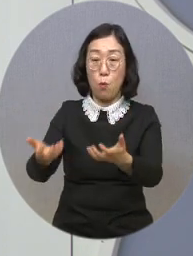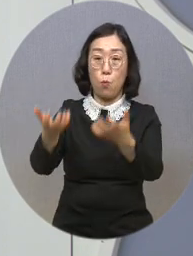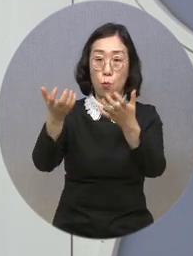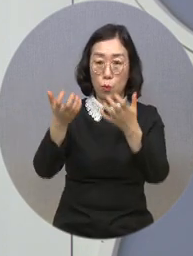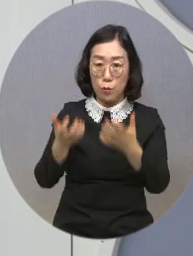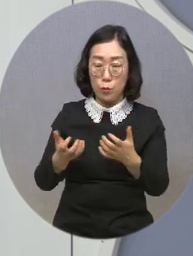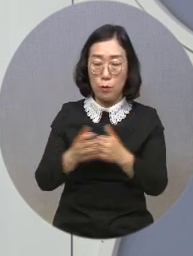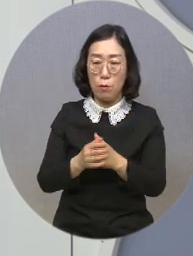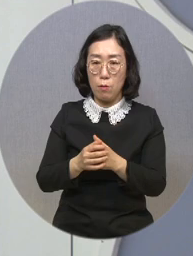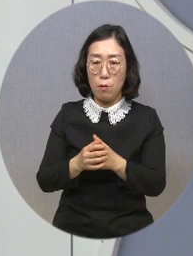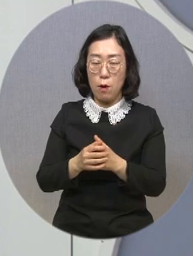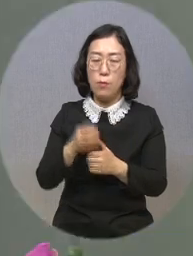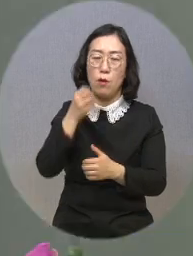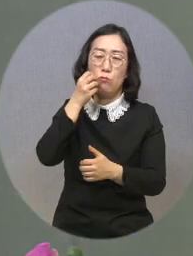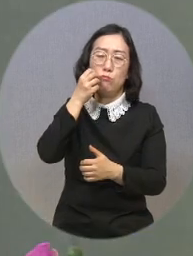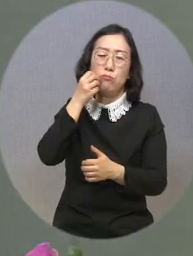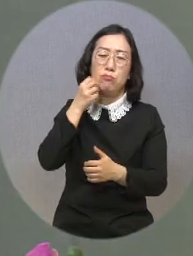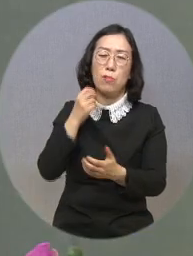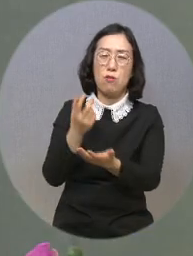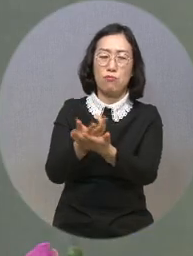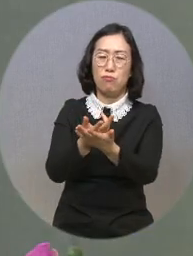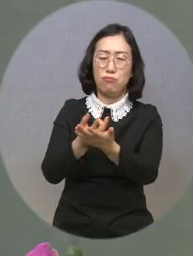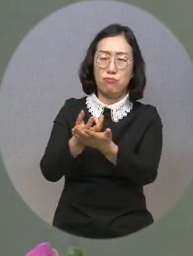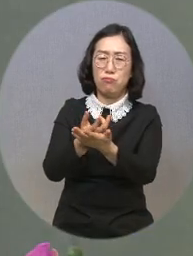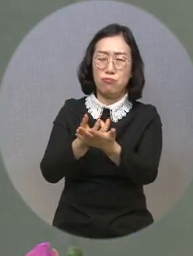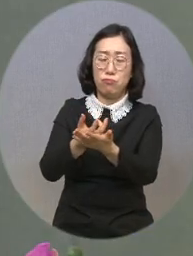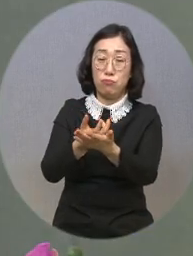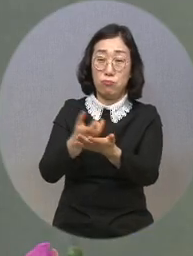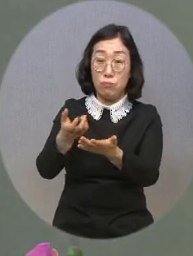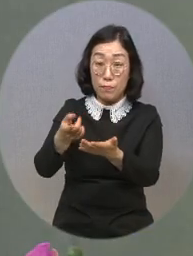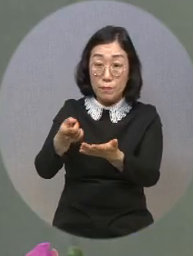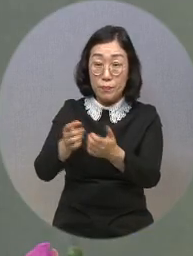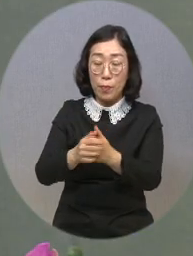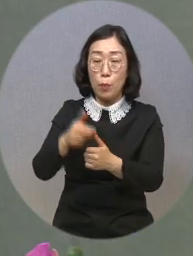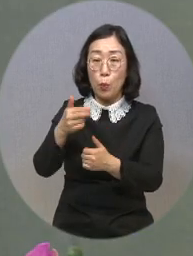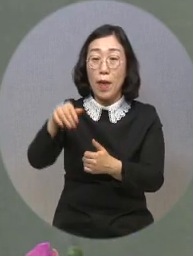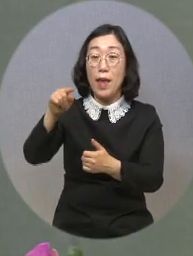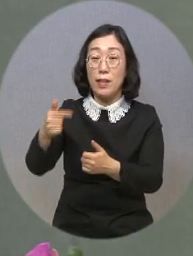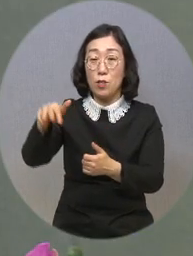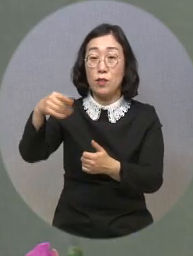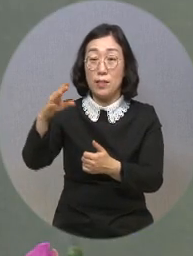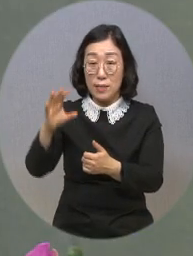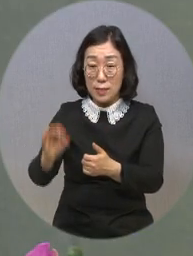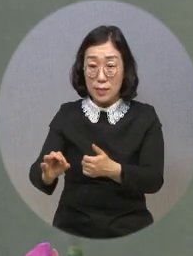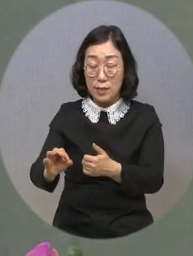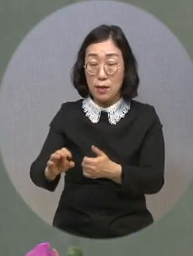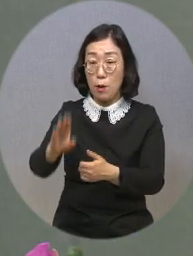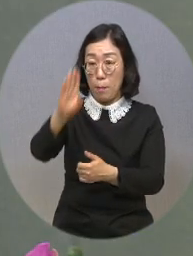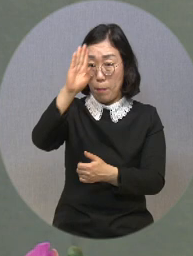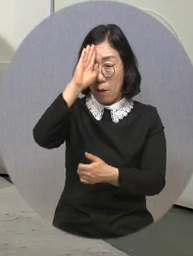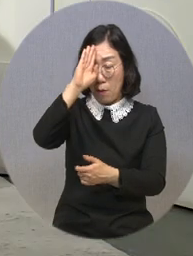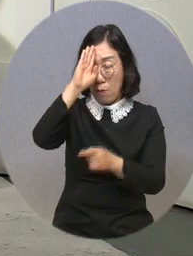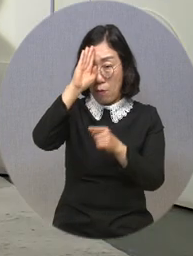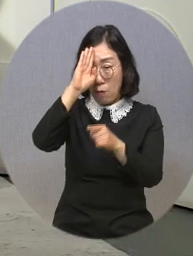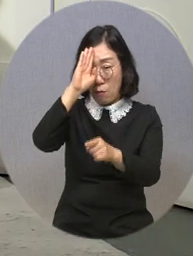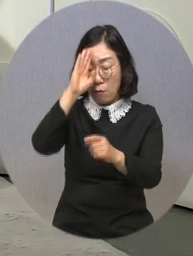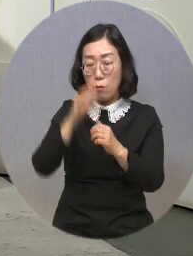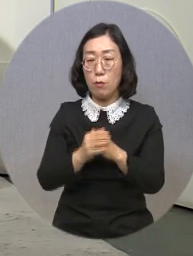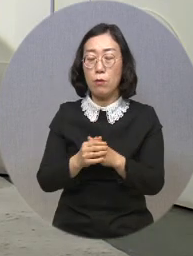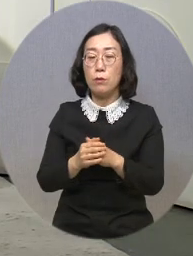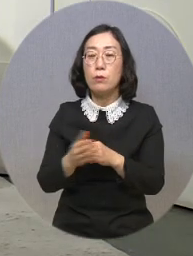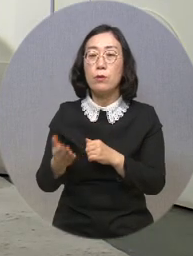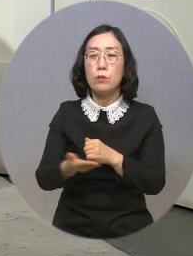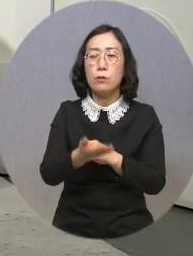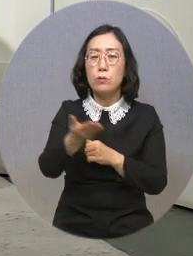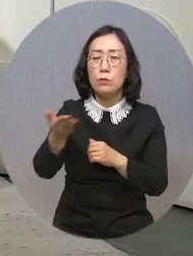그 발작 간질병이라고 하잖아요. 그건 뇌전증이라고 이제 전문 용어로는 하는데